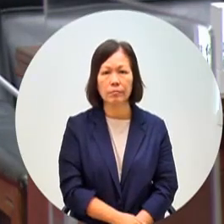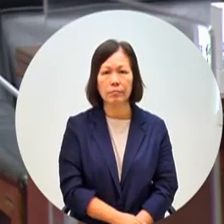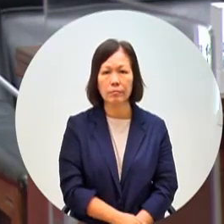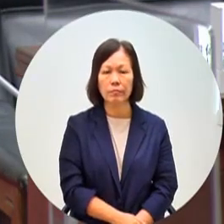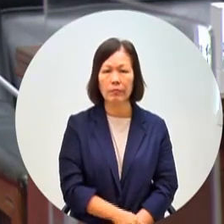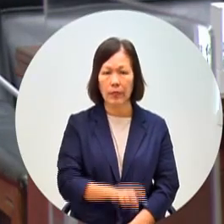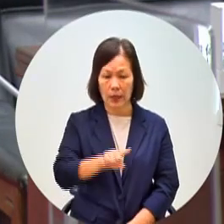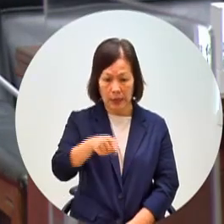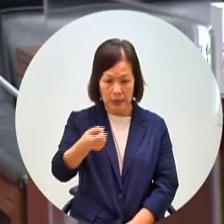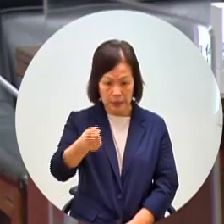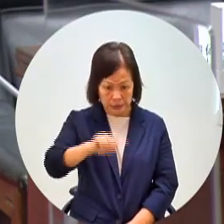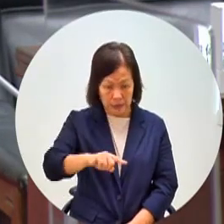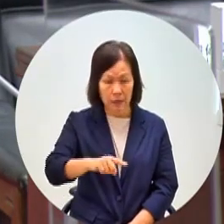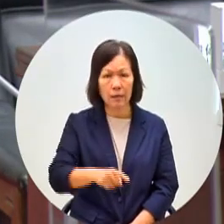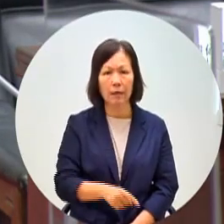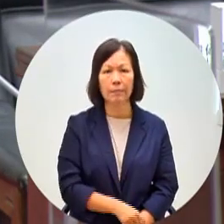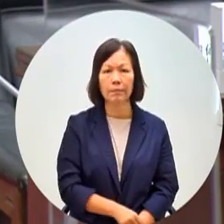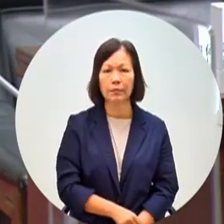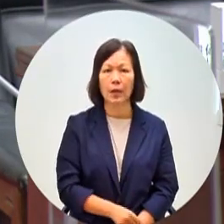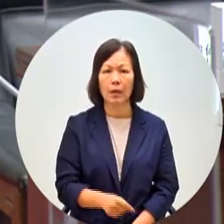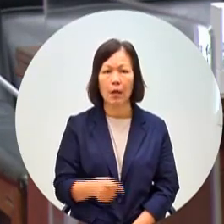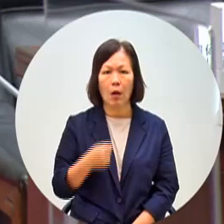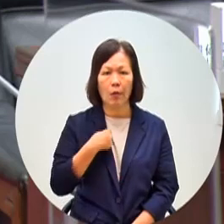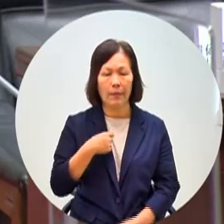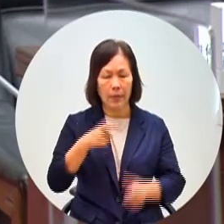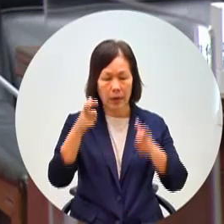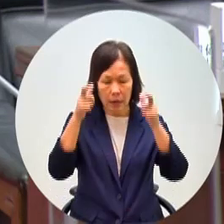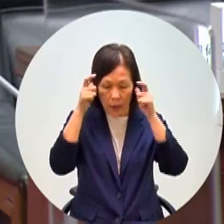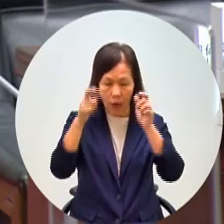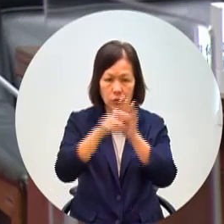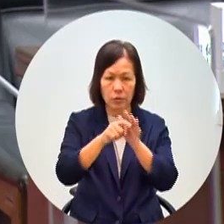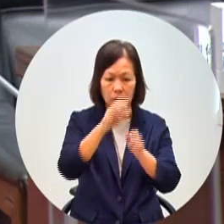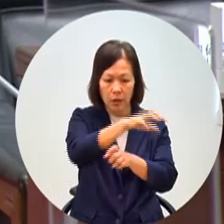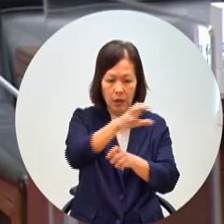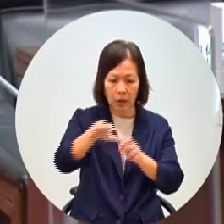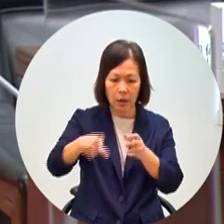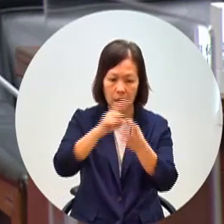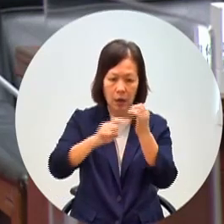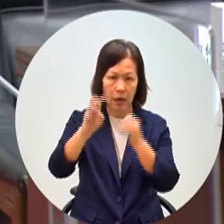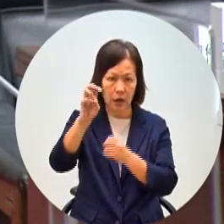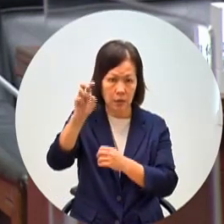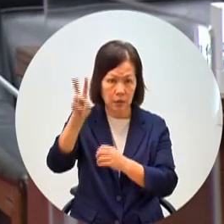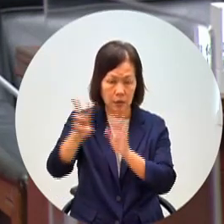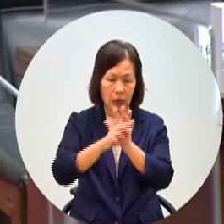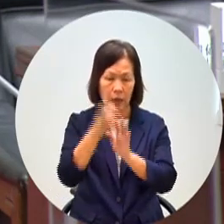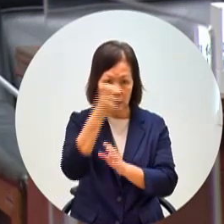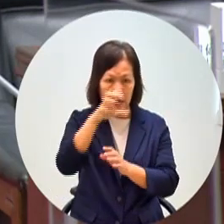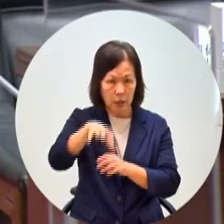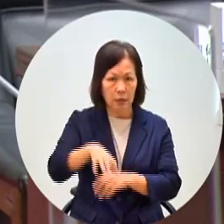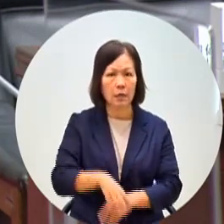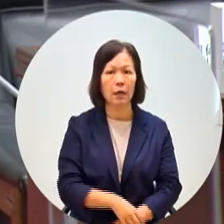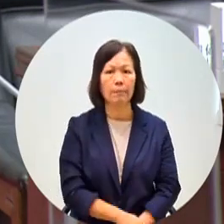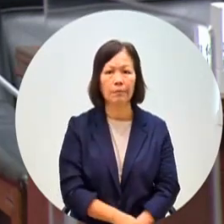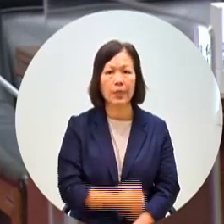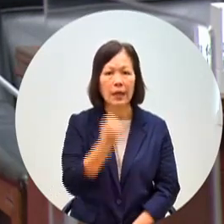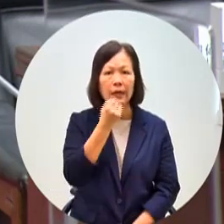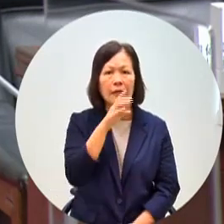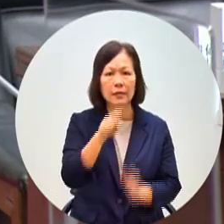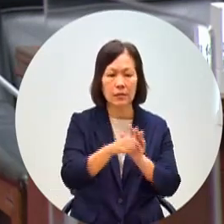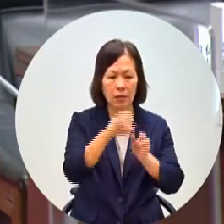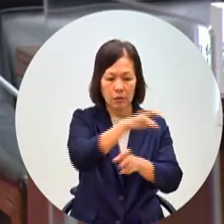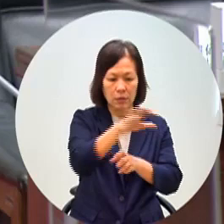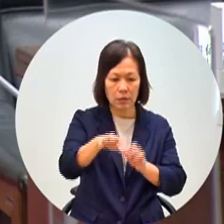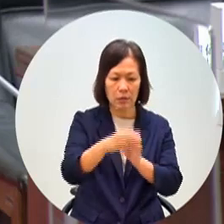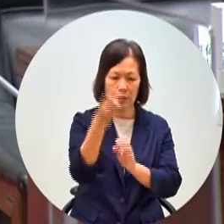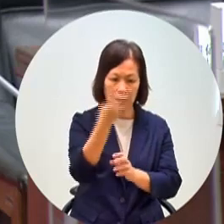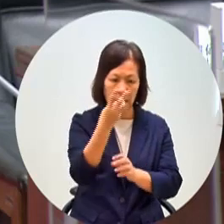接下来，其实我们高雄有23个 PCR 采检站，但是只有7站是车来